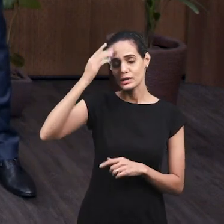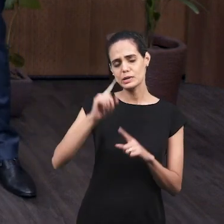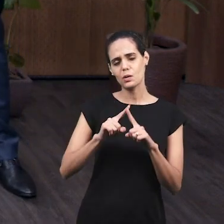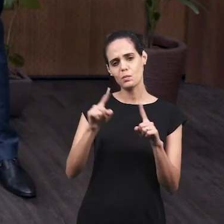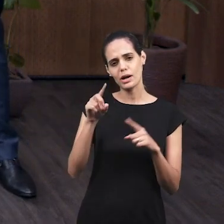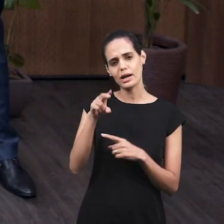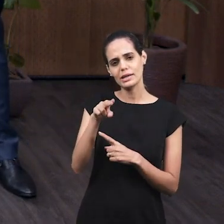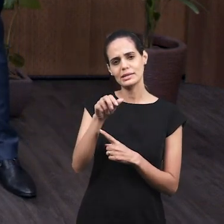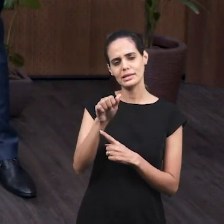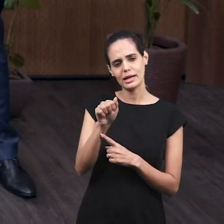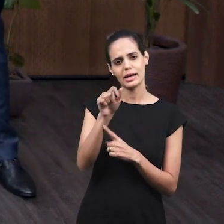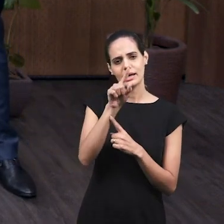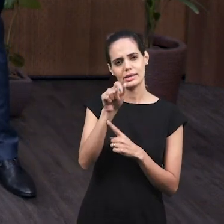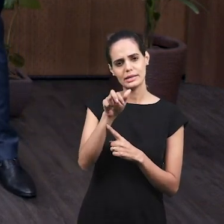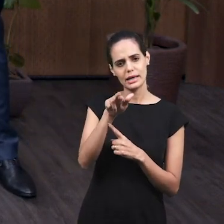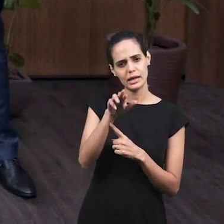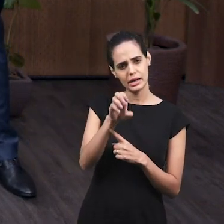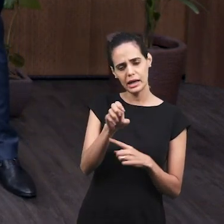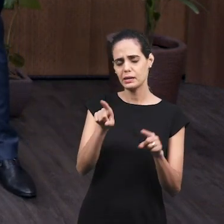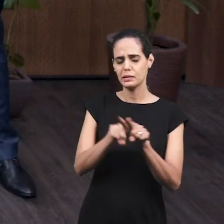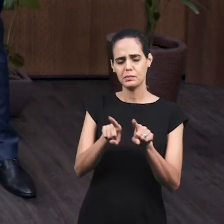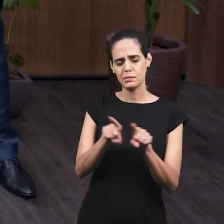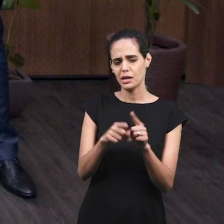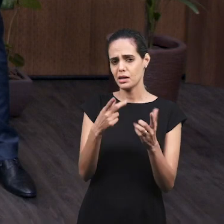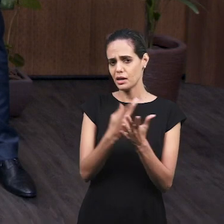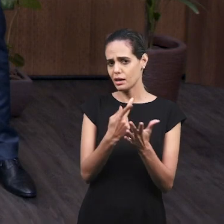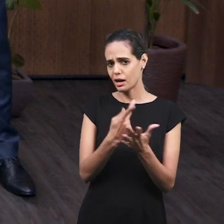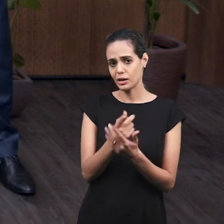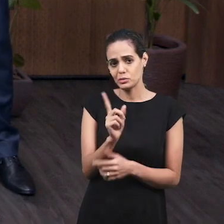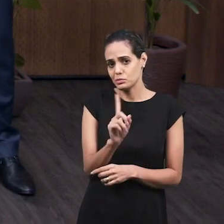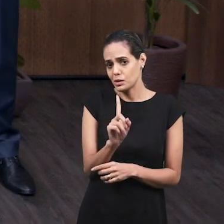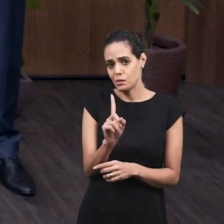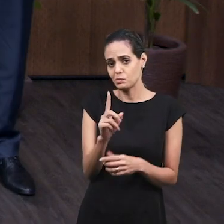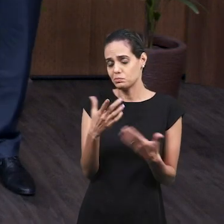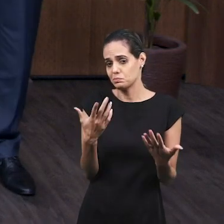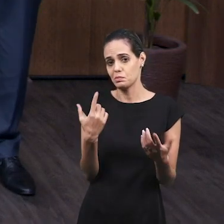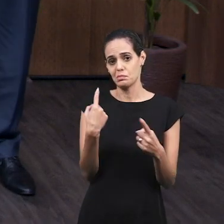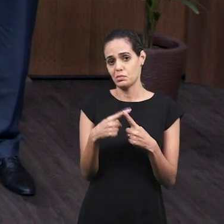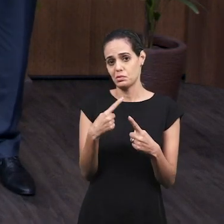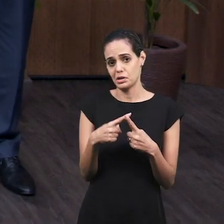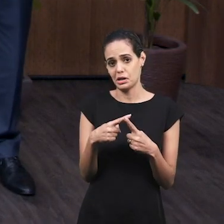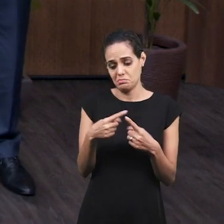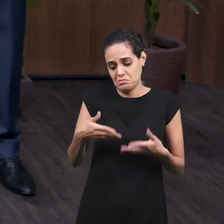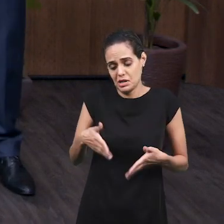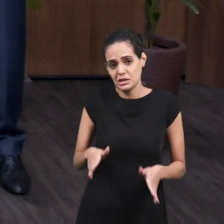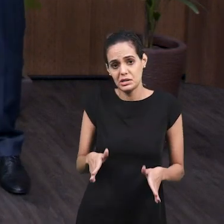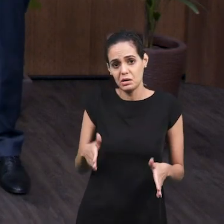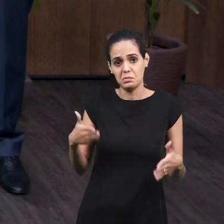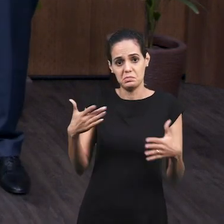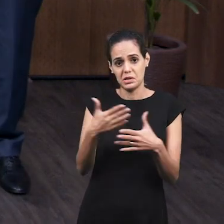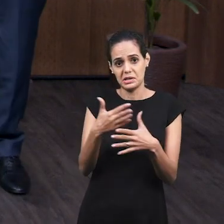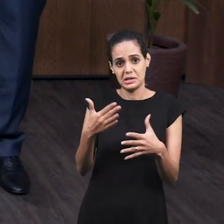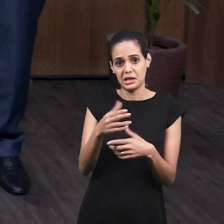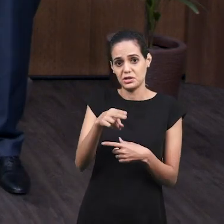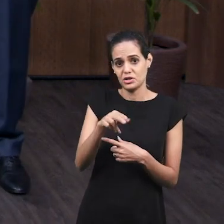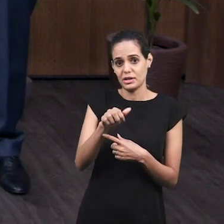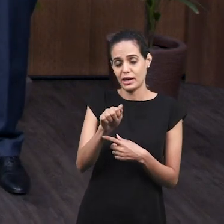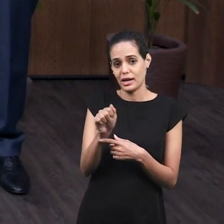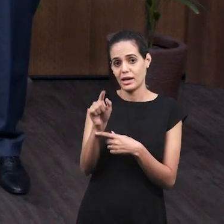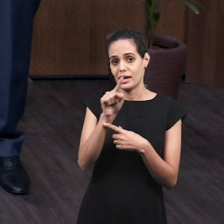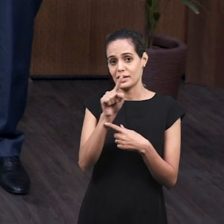mais il n'avait pas les habitudes d'un Nazaréen. La